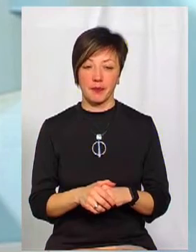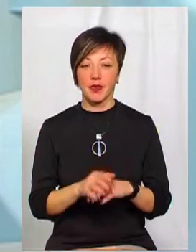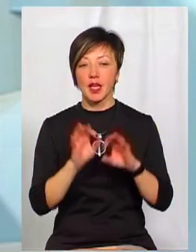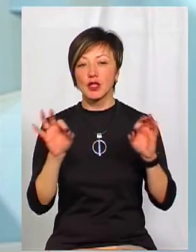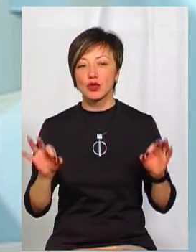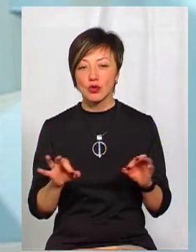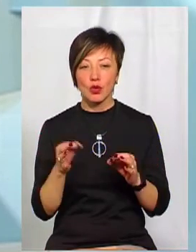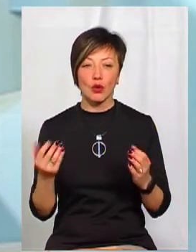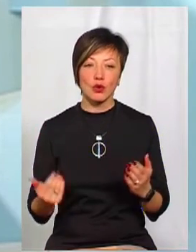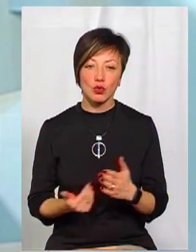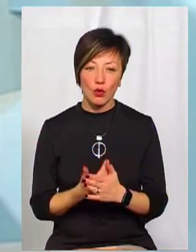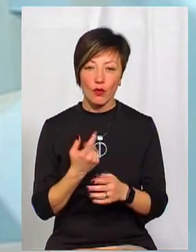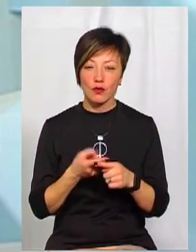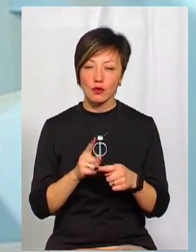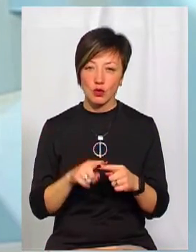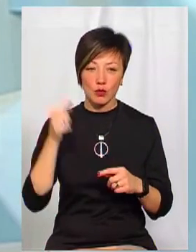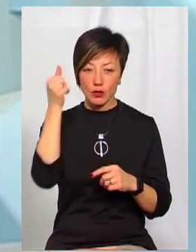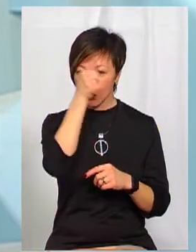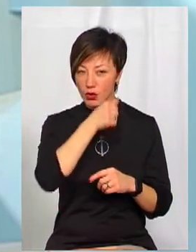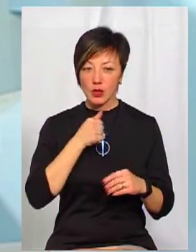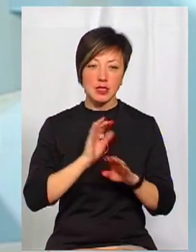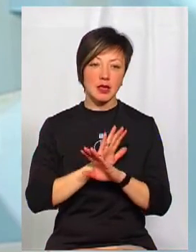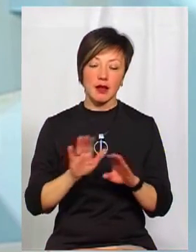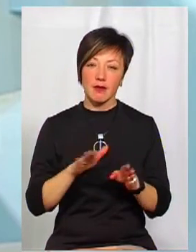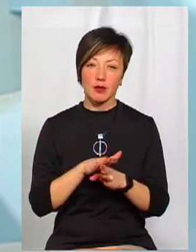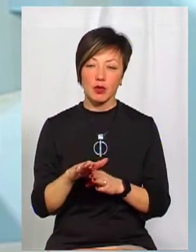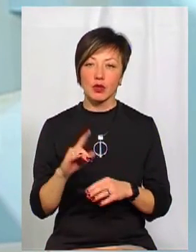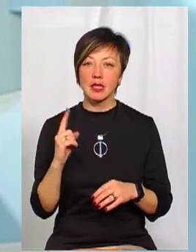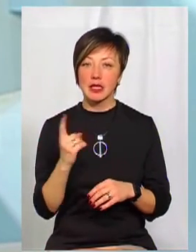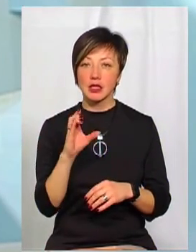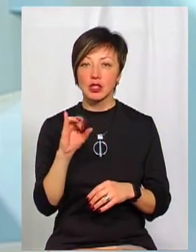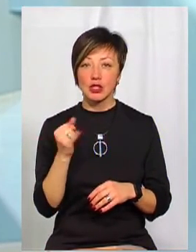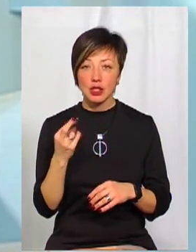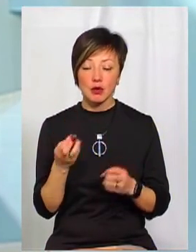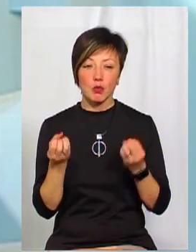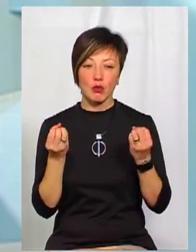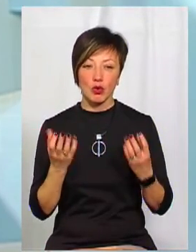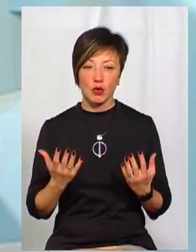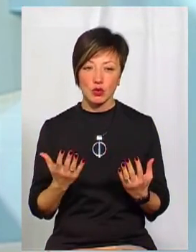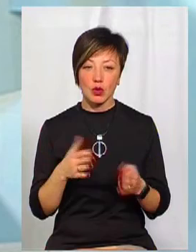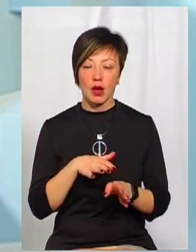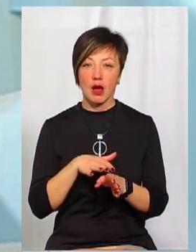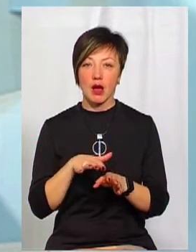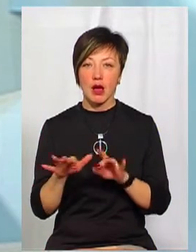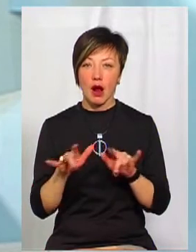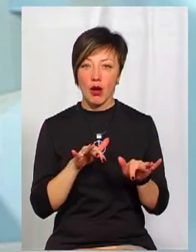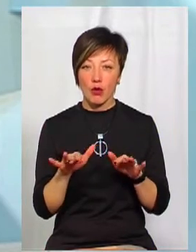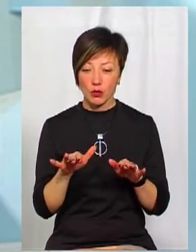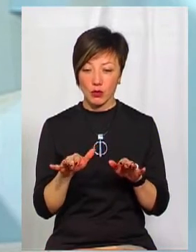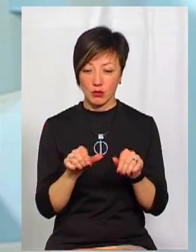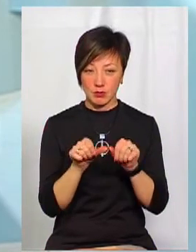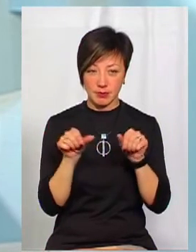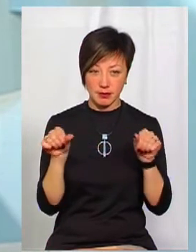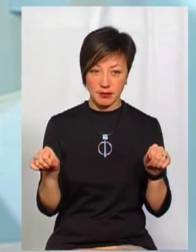І нічого нового в цьому році не відбулося. Єдине, що з січня просто рахунок на розподіл відмежувався